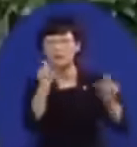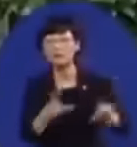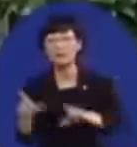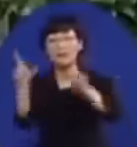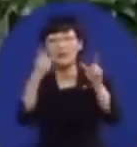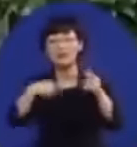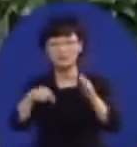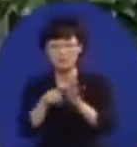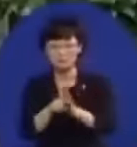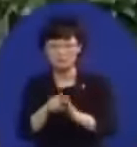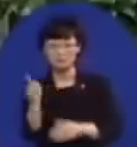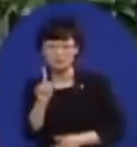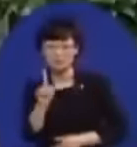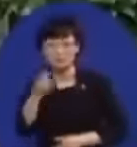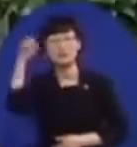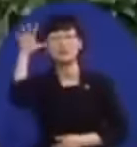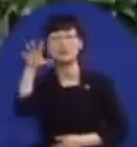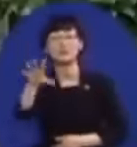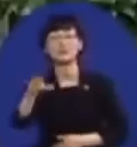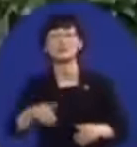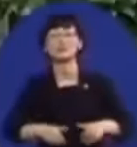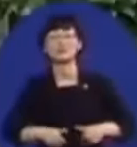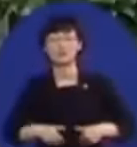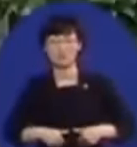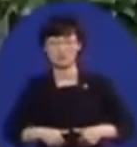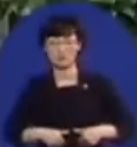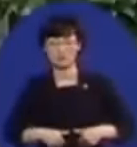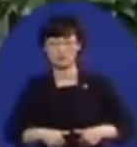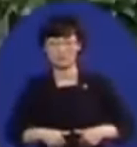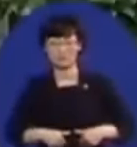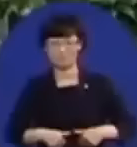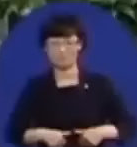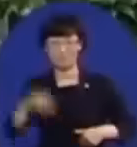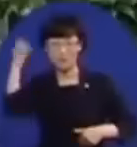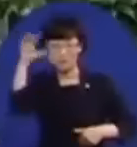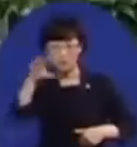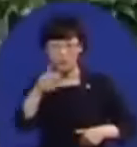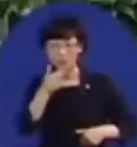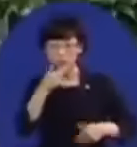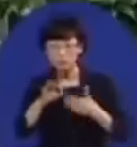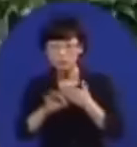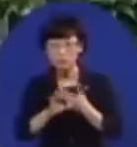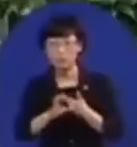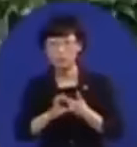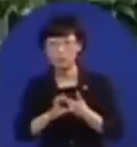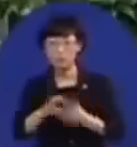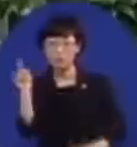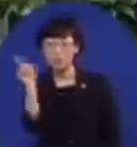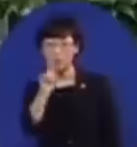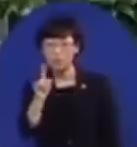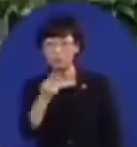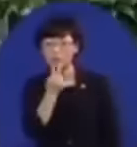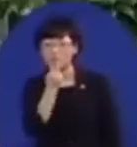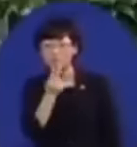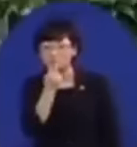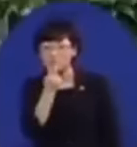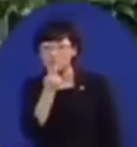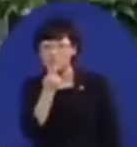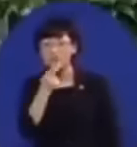위해서는 빛이 있어야만 됩니다. 빛이 없이는 어떠한 생명체도